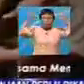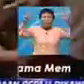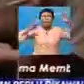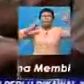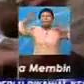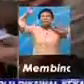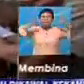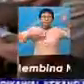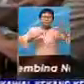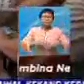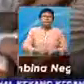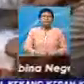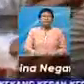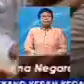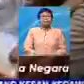negara.